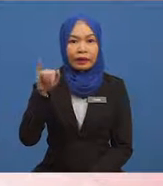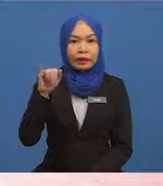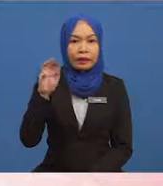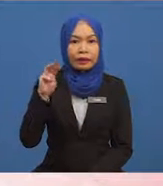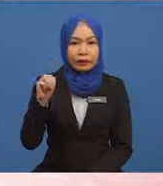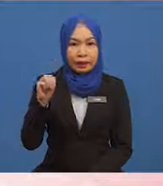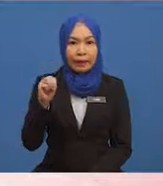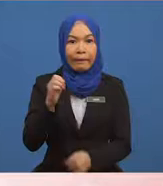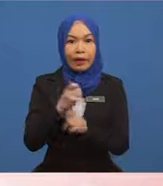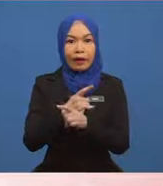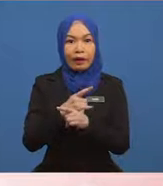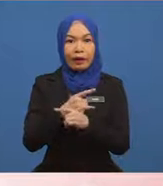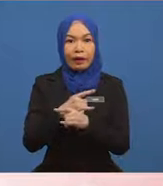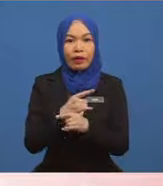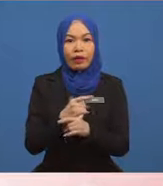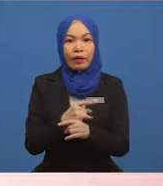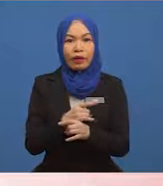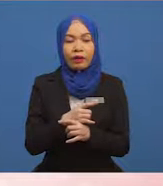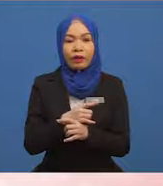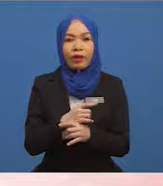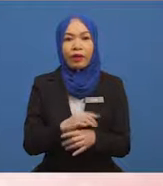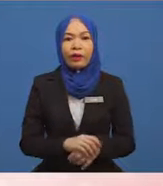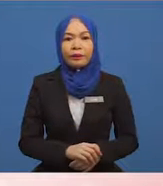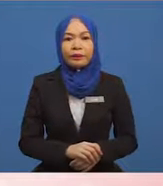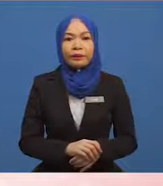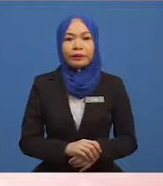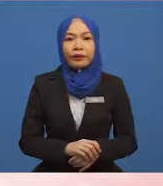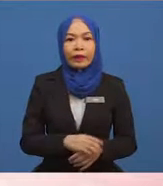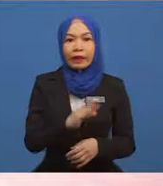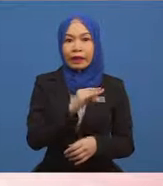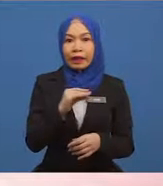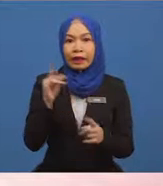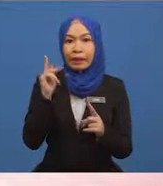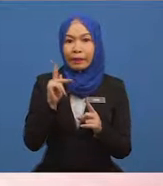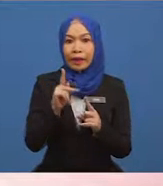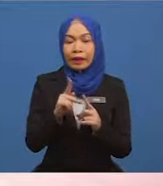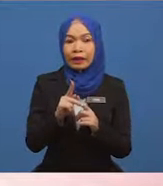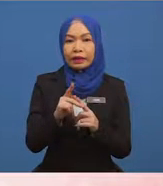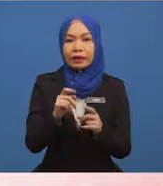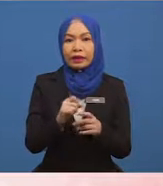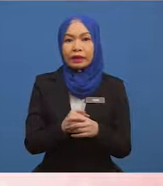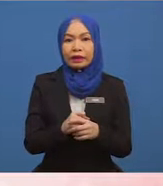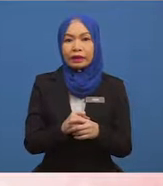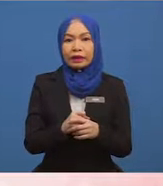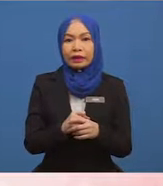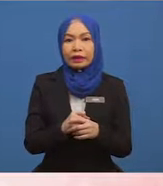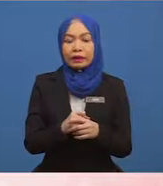molekul etanol kepada karbon dioksida yang tidak toksik.